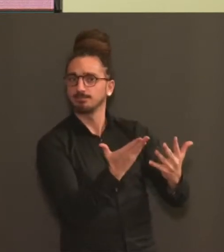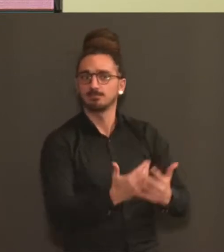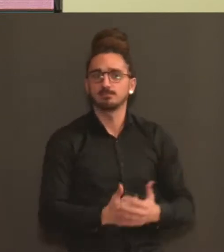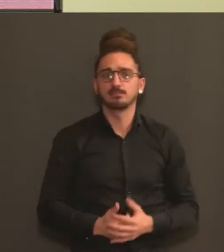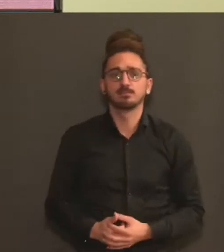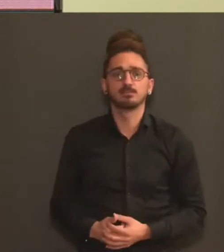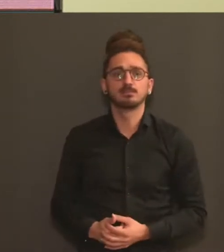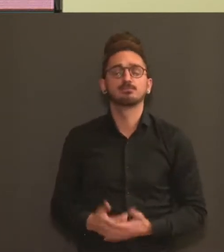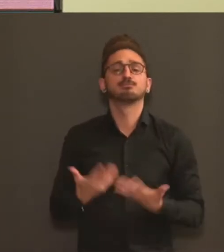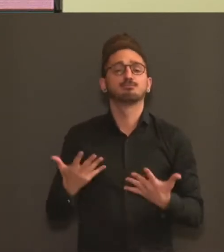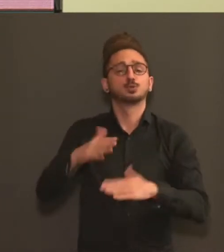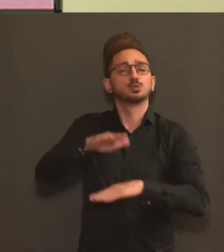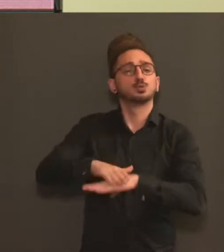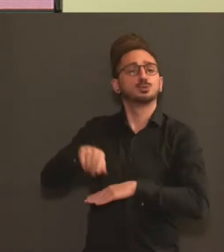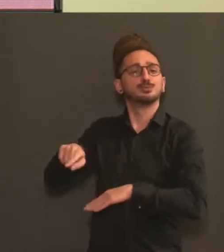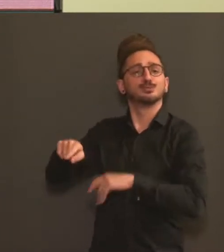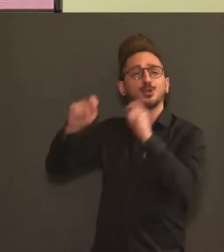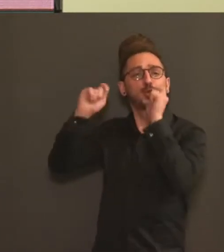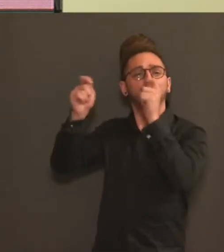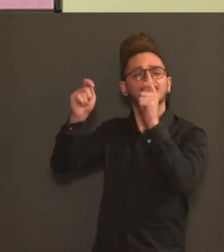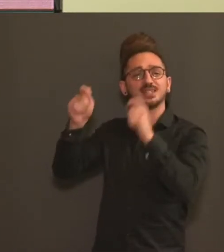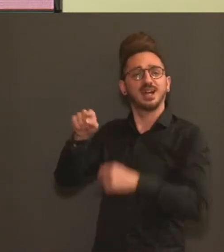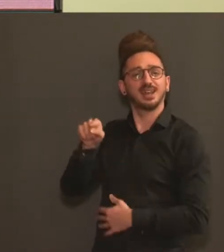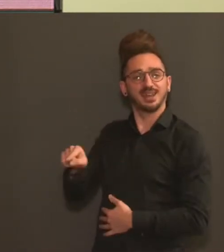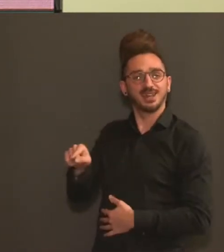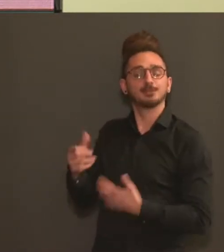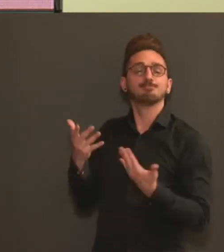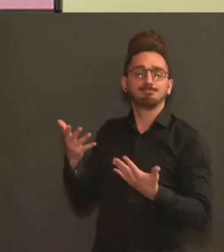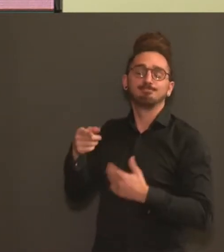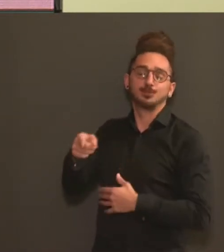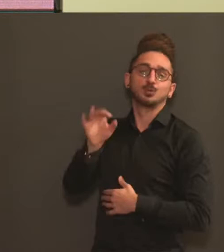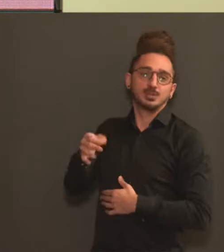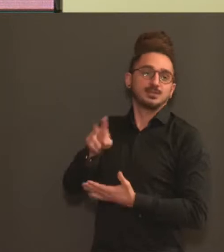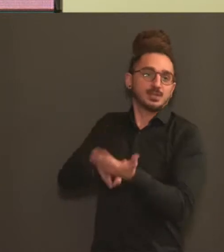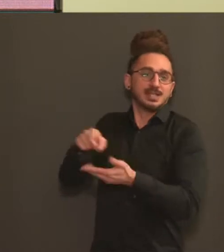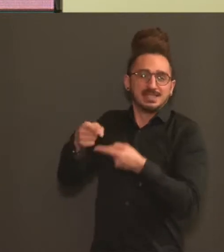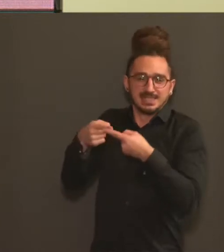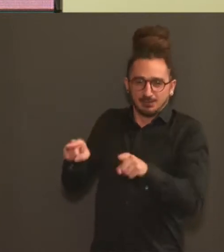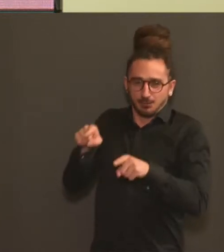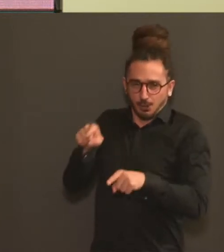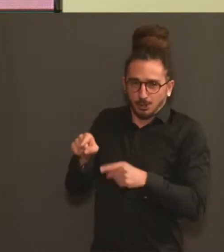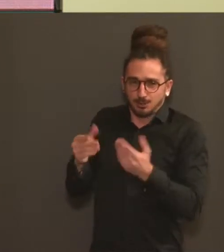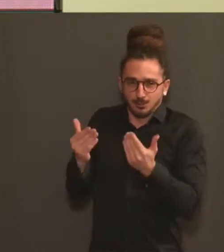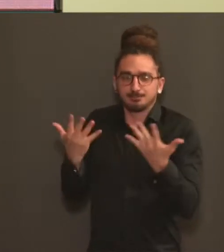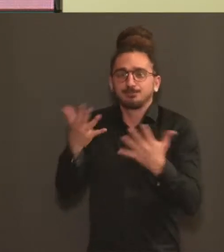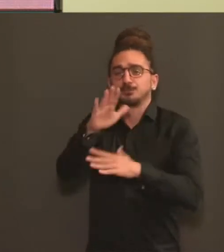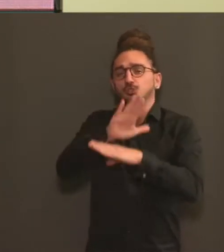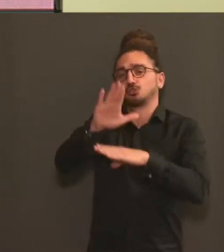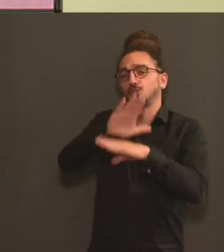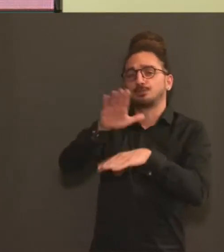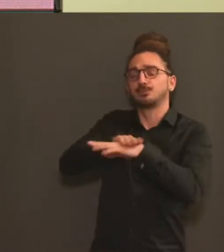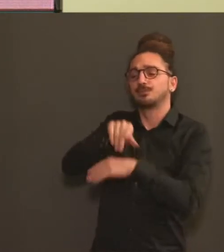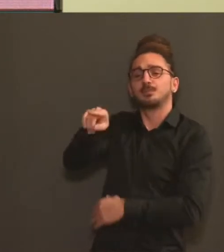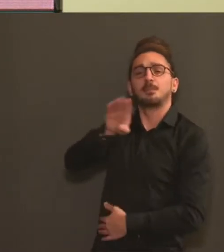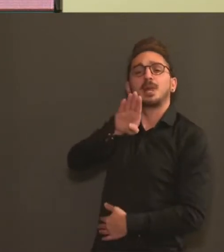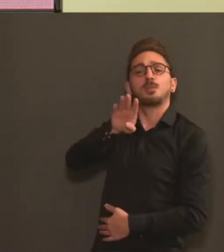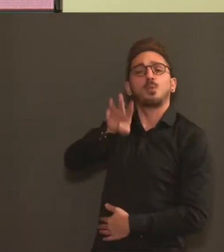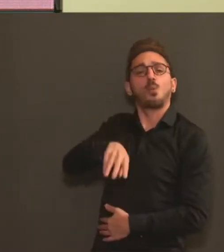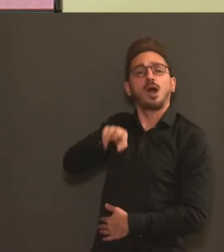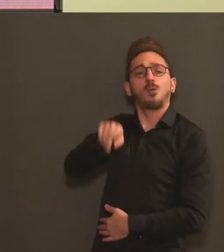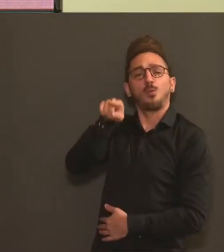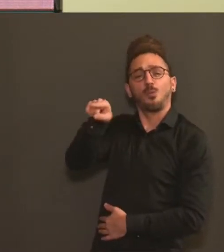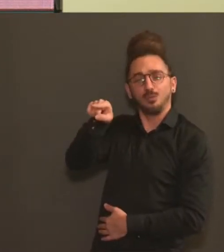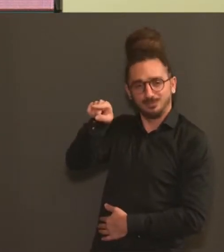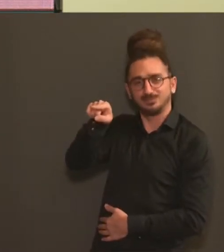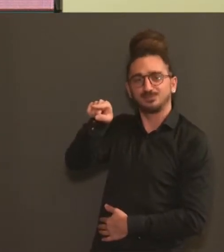pas des hôpitaux répartis de la même manière dans les différentes provinces. Un bon exemple, c'est le Brabant wallon, par exemple. Et donc, il est impossible